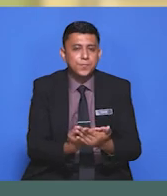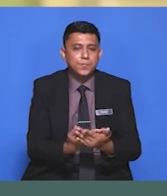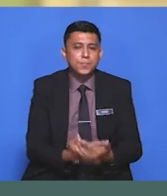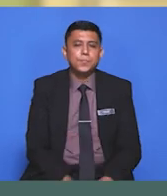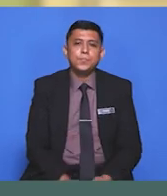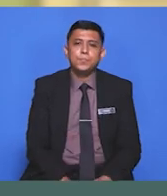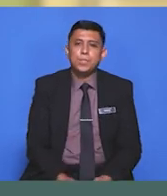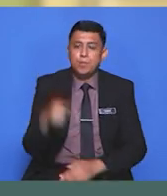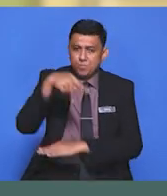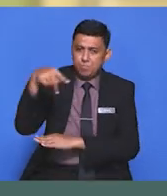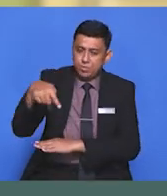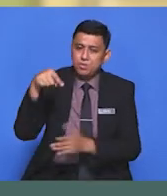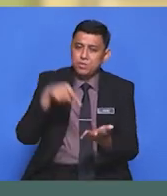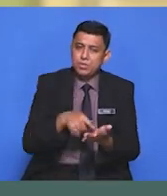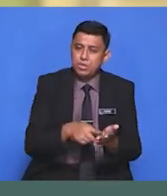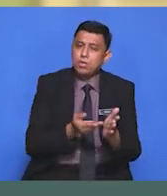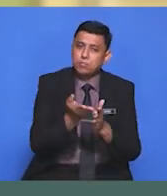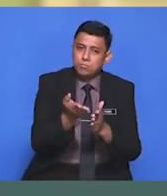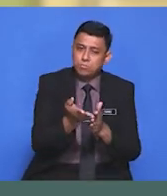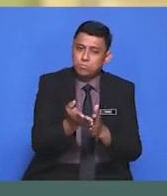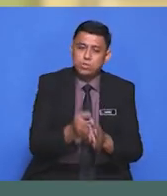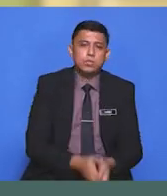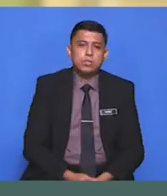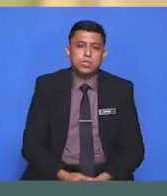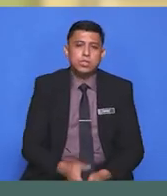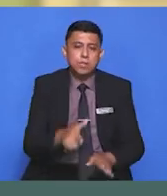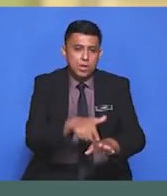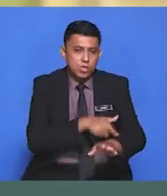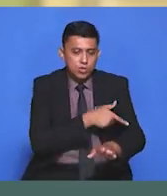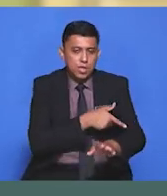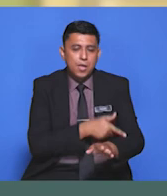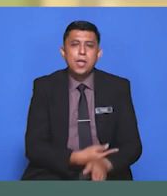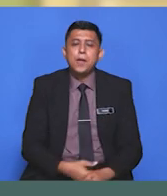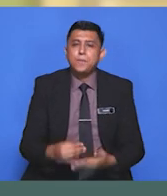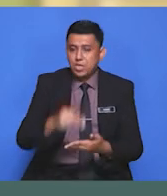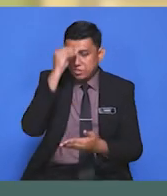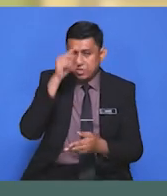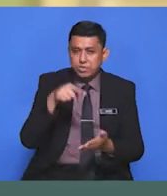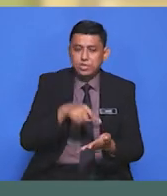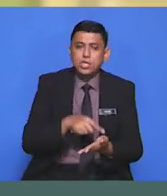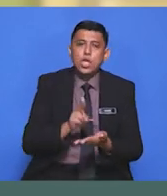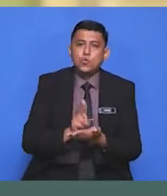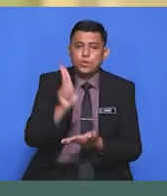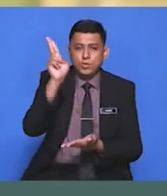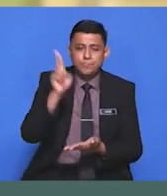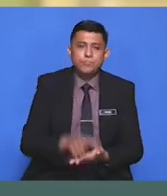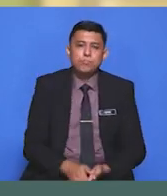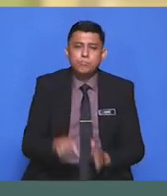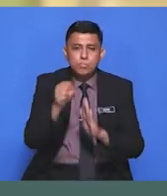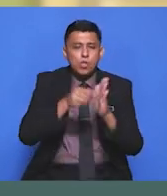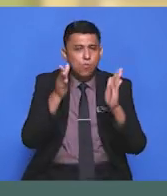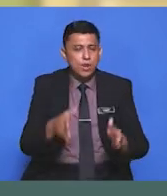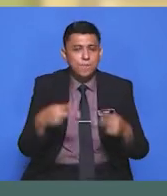pengajian perniagaan ini, dan seterusnya dapat melanjutkan pelajaran ke universiti dan seterusnya menjadi seorang